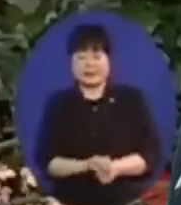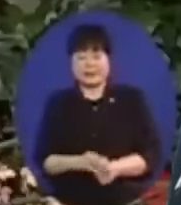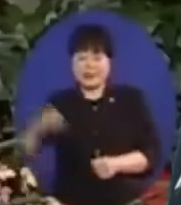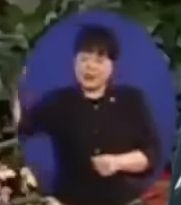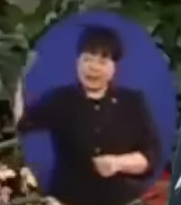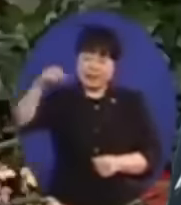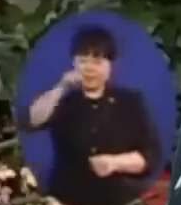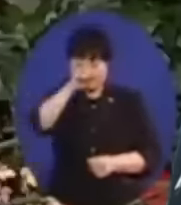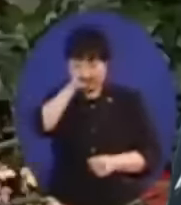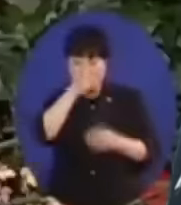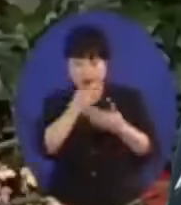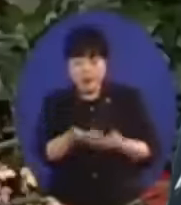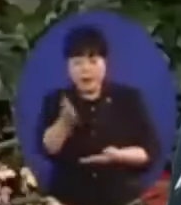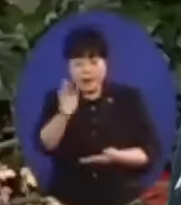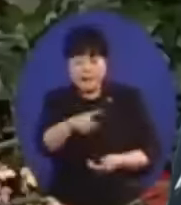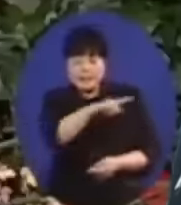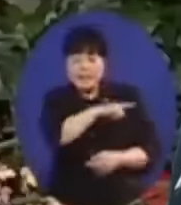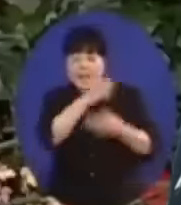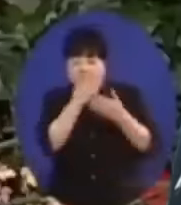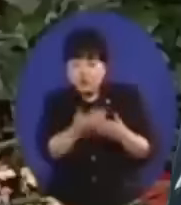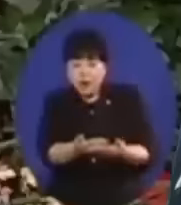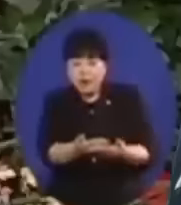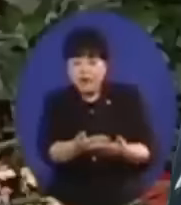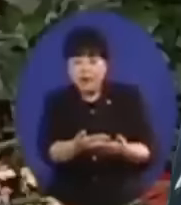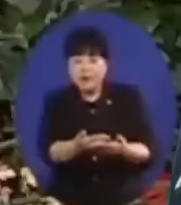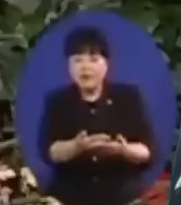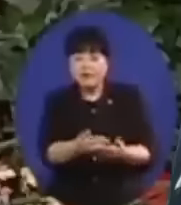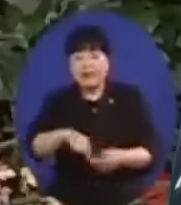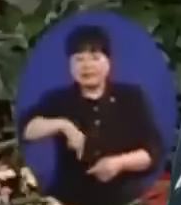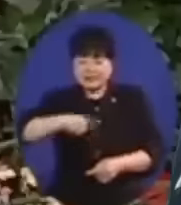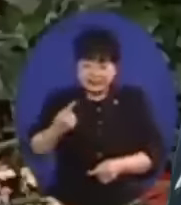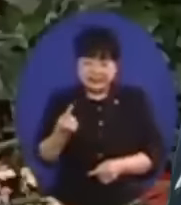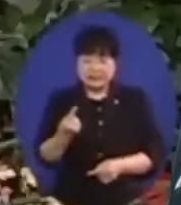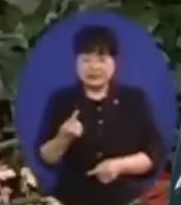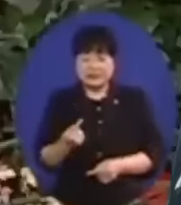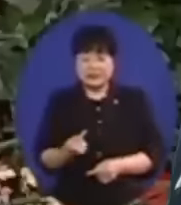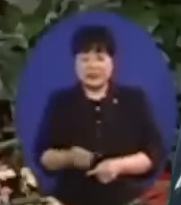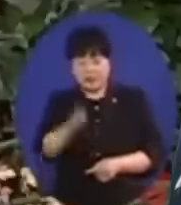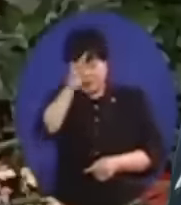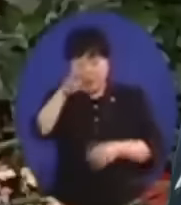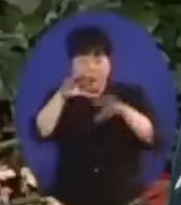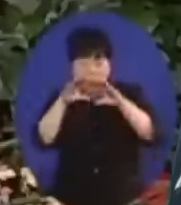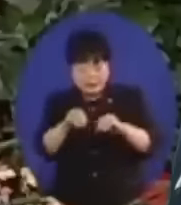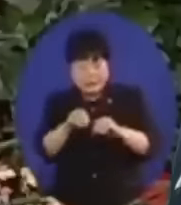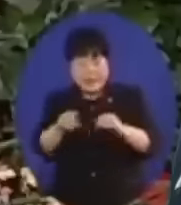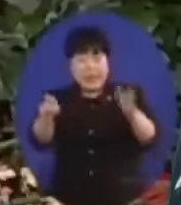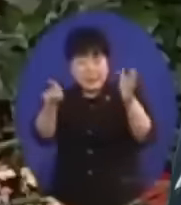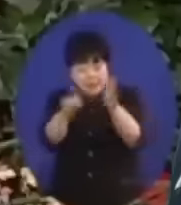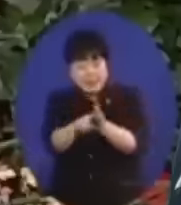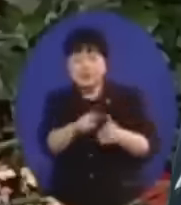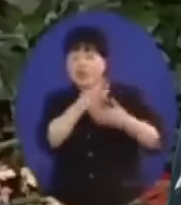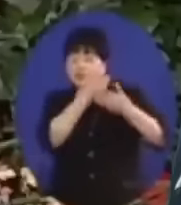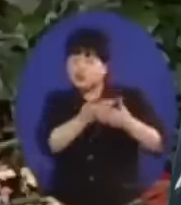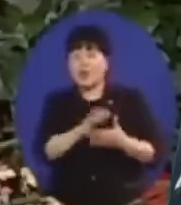일광욕이 중요합니다. 그러나 가장 중요한 것은 제 스스로 병이 나을 것이라고 믿는 것입니다.